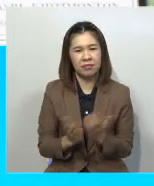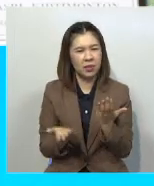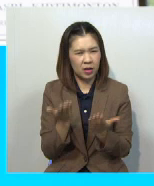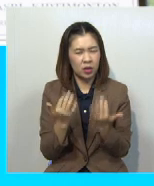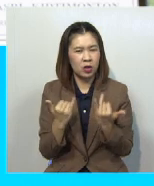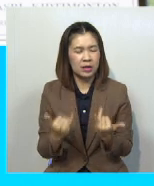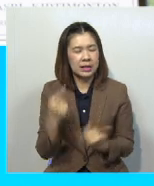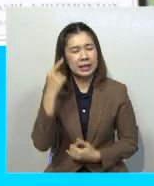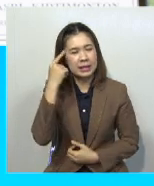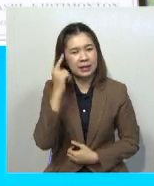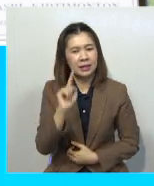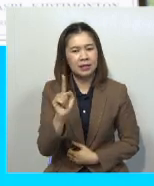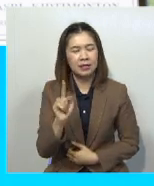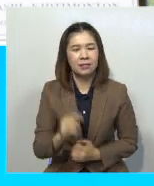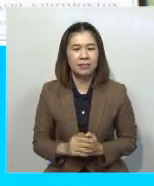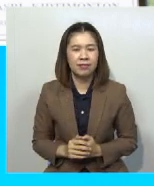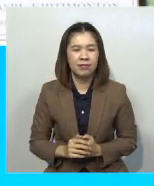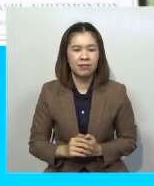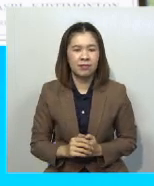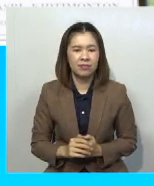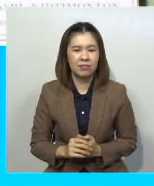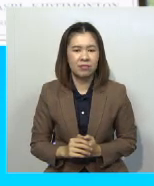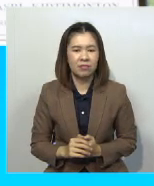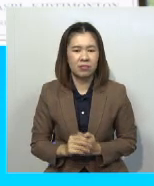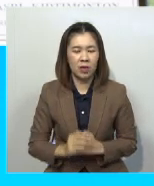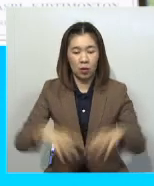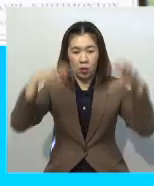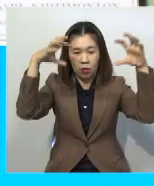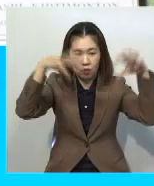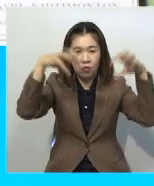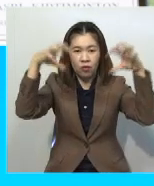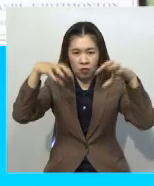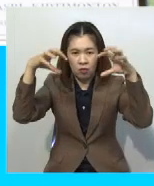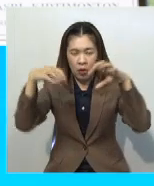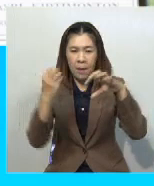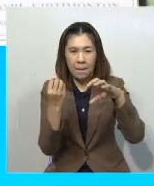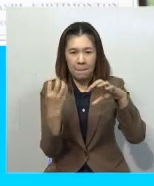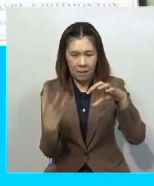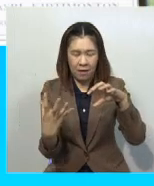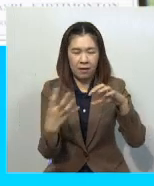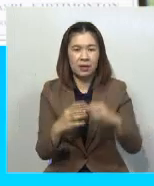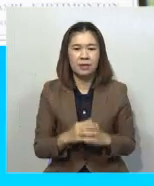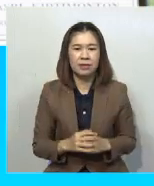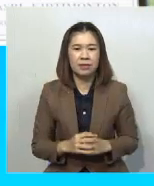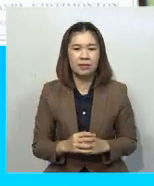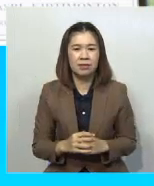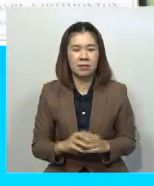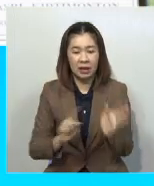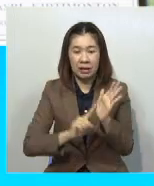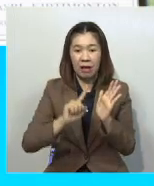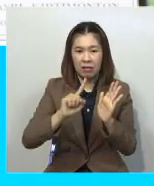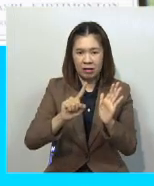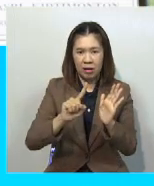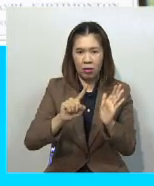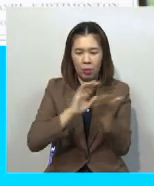บบนี้เนี่ยผมเรียนอย่างนี้นะครับว่าที่จะให้เกิดเป็นฝนปริมาณมากๆที่จะตกครั้งเดียวแล้วท้องฟ้าแจ่ม